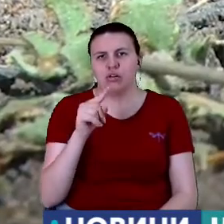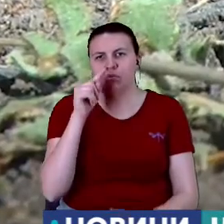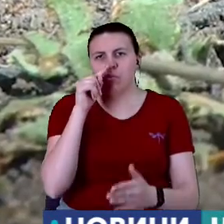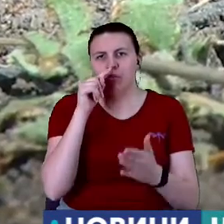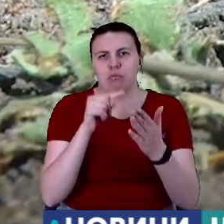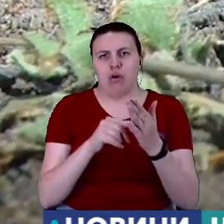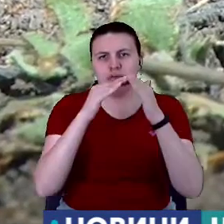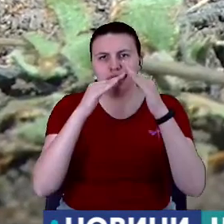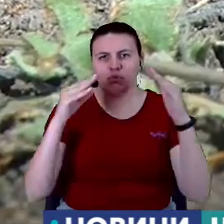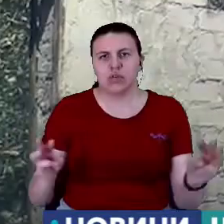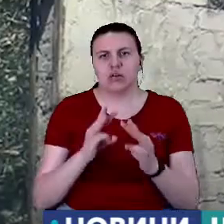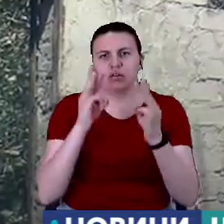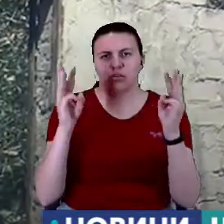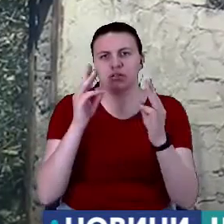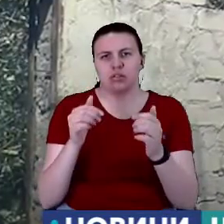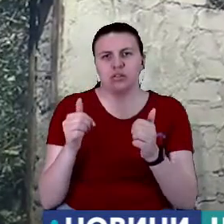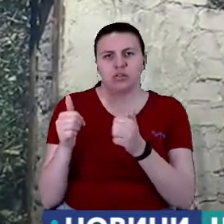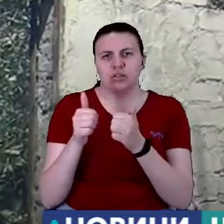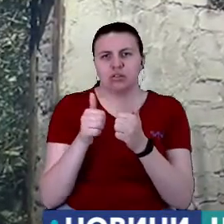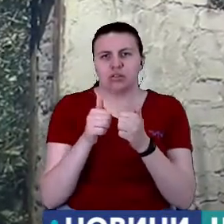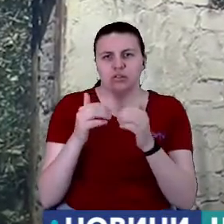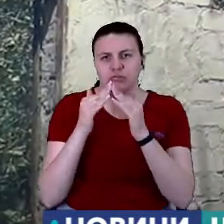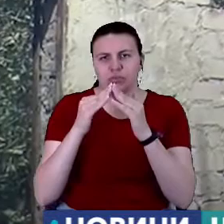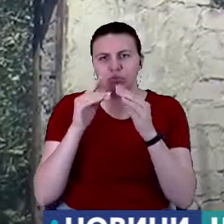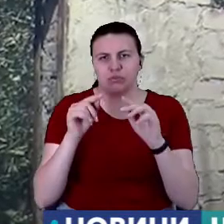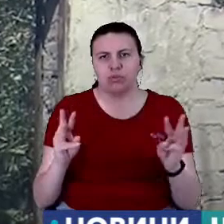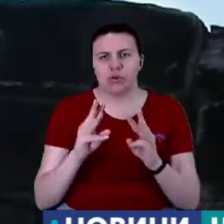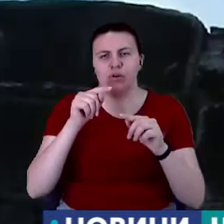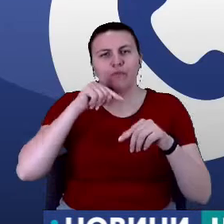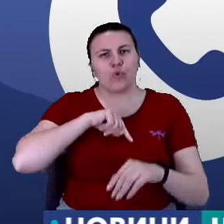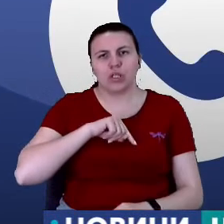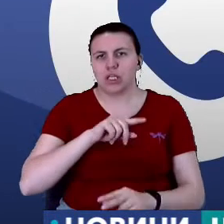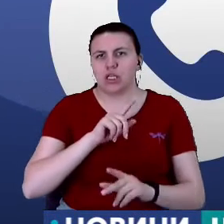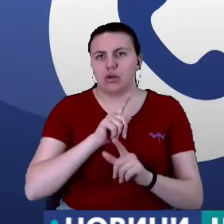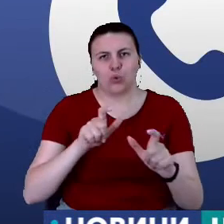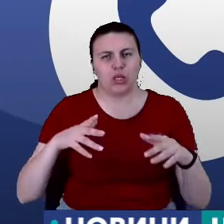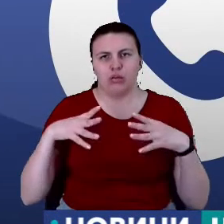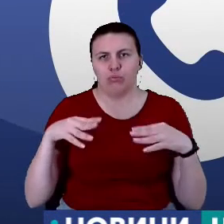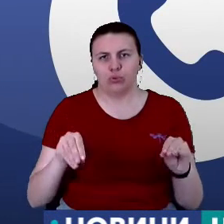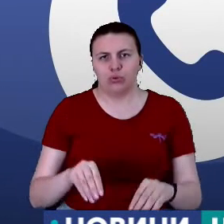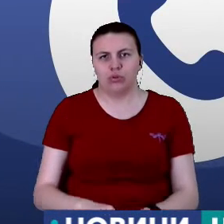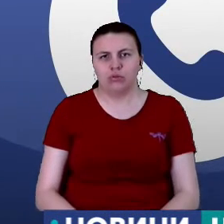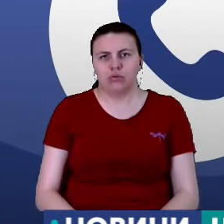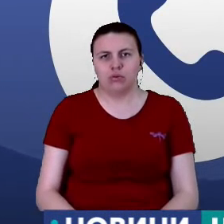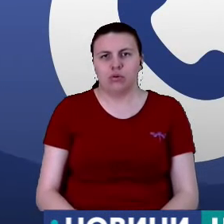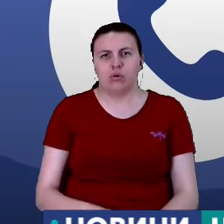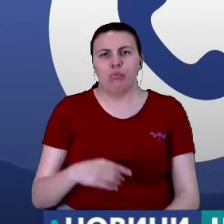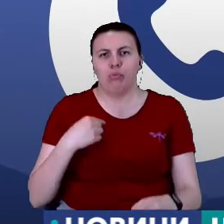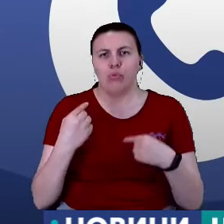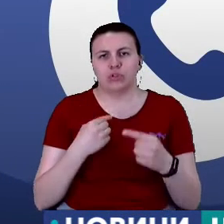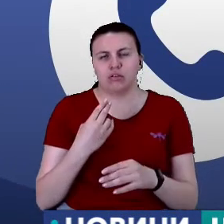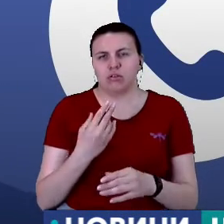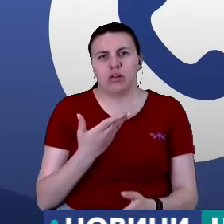вогонь перекинувся на сусіднє помешкання. Людей всередині не було. Страждалих осіб немає. За даним фактом, відкрите